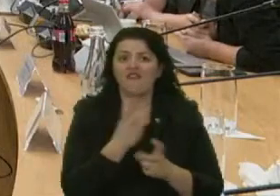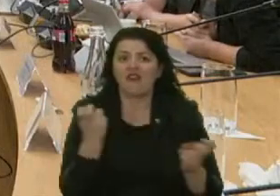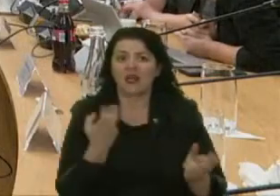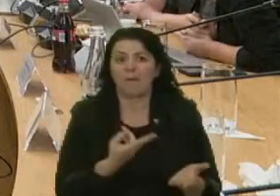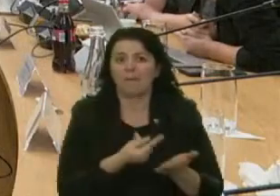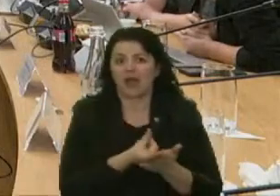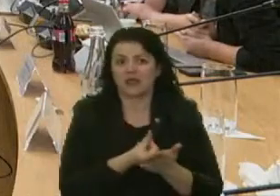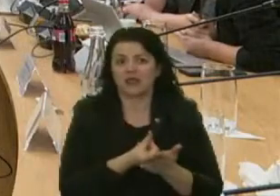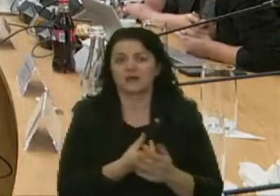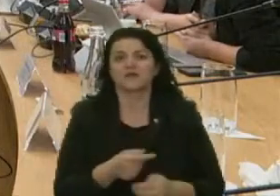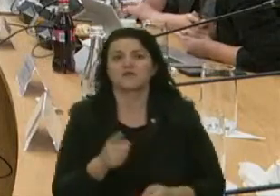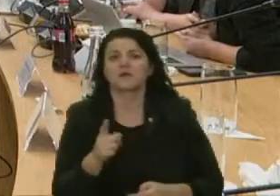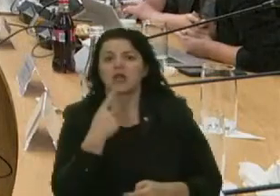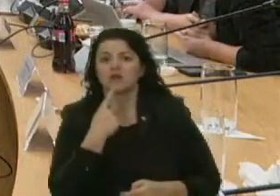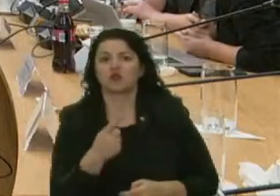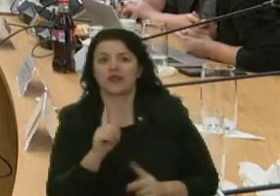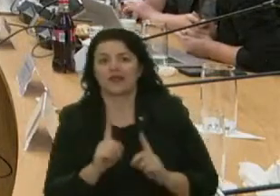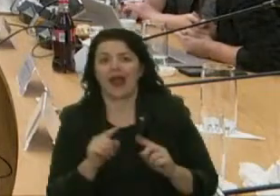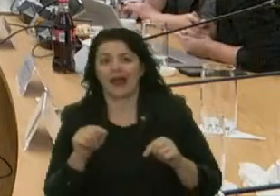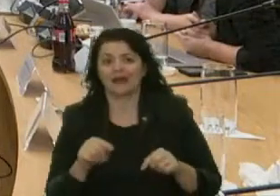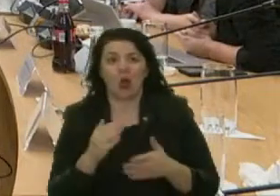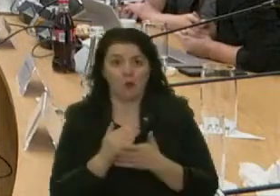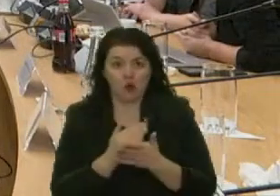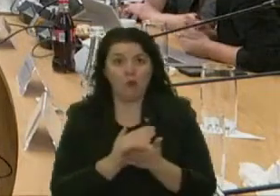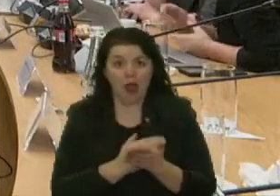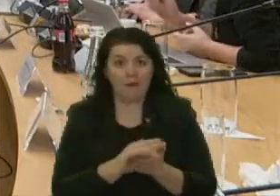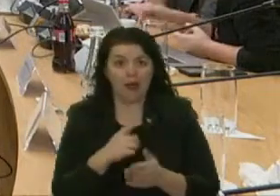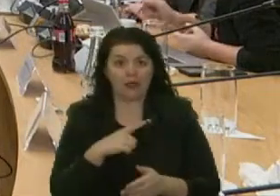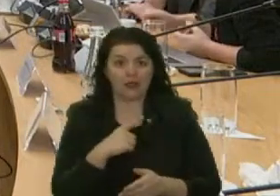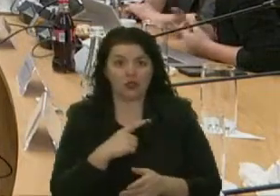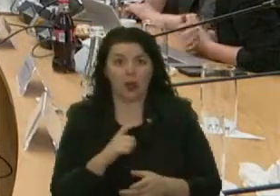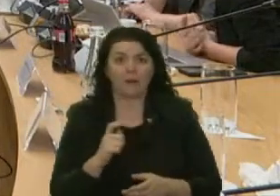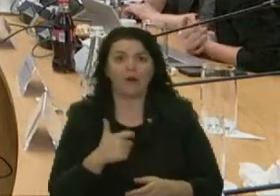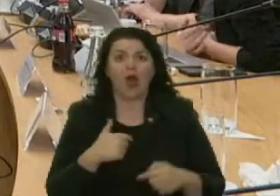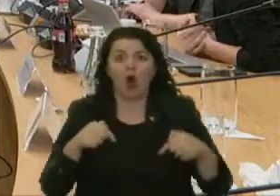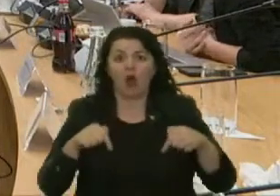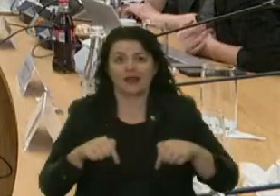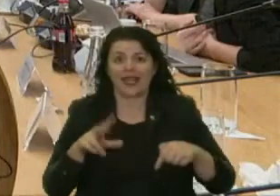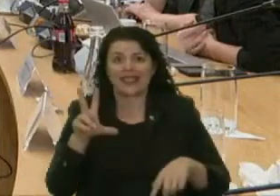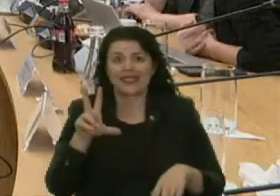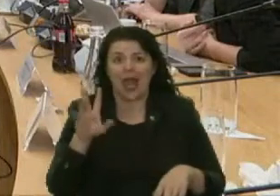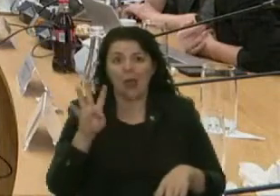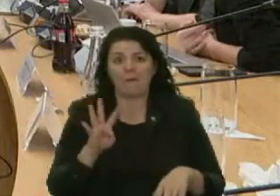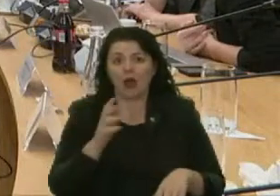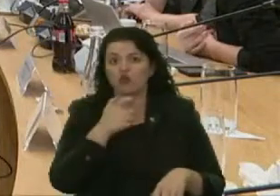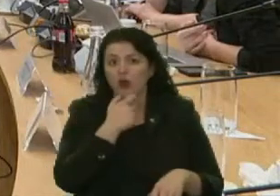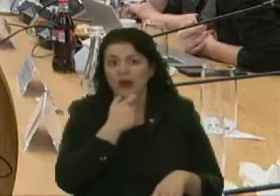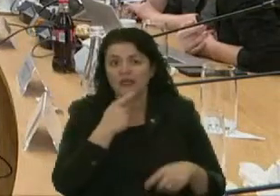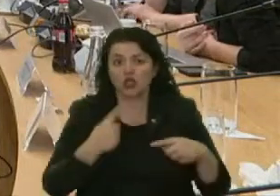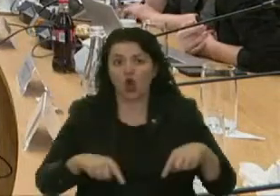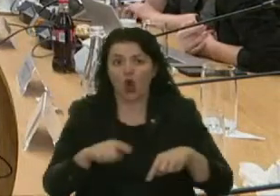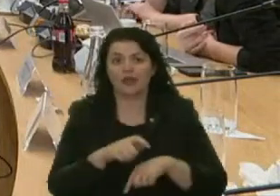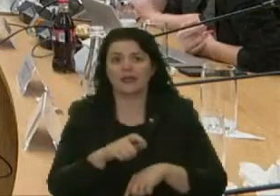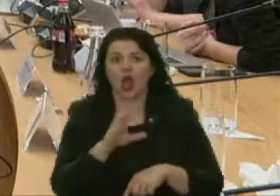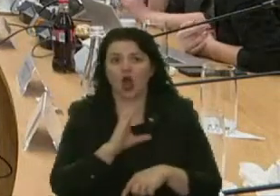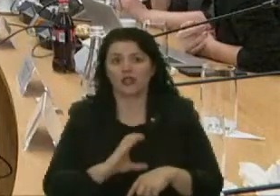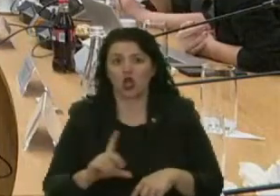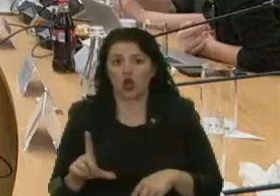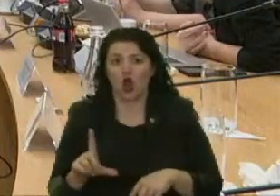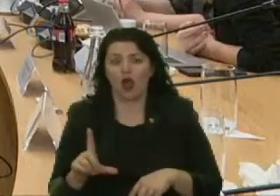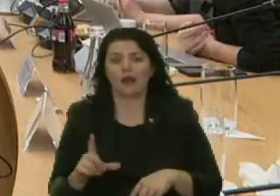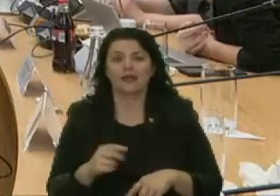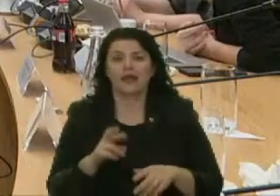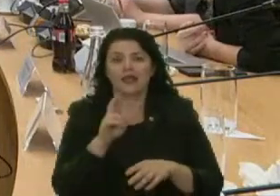asta este pentru că dacă Considerăm că asta este o problemă atunci am fi avut ocazia în acest trei ani sau patru ani de când suntem în consiliul local să